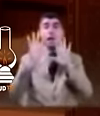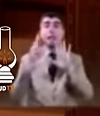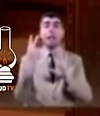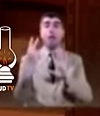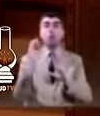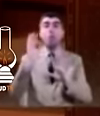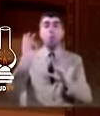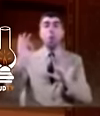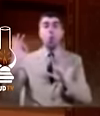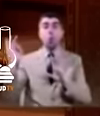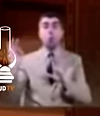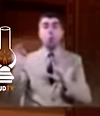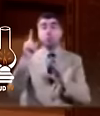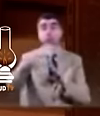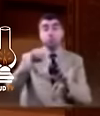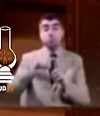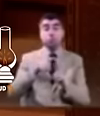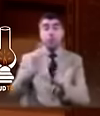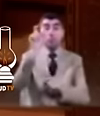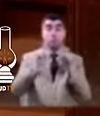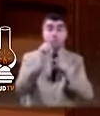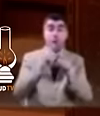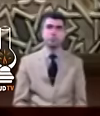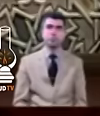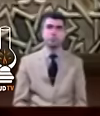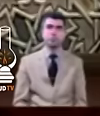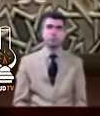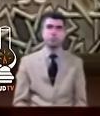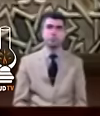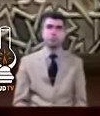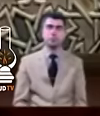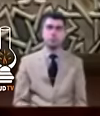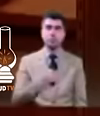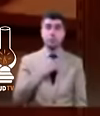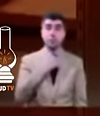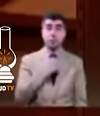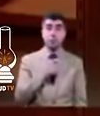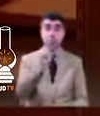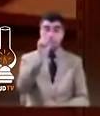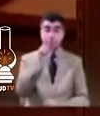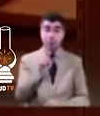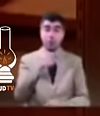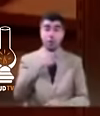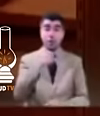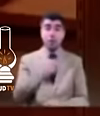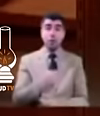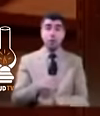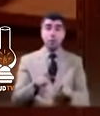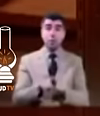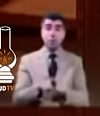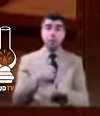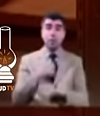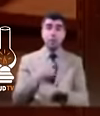مواطن يقطنون بأكثر من 24000 دوار. السلام عليكم. الستار هذا التدخل ديالك أنا غنبصم